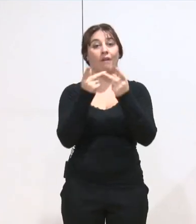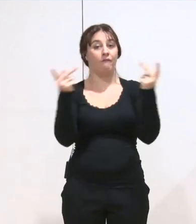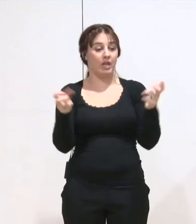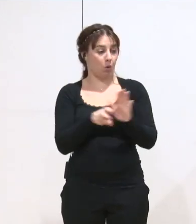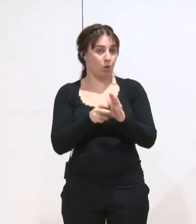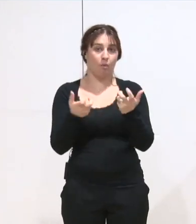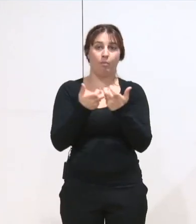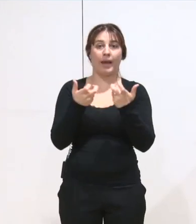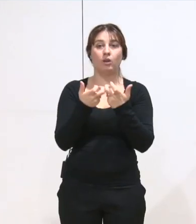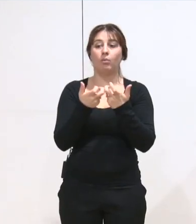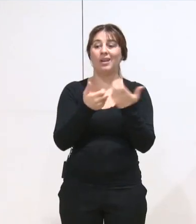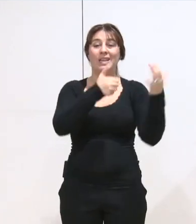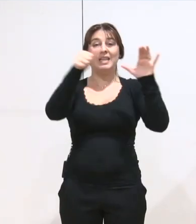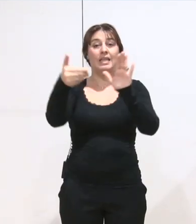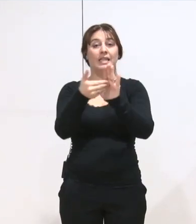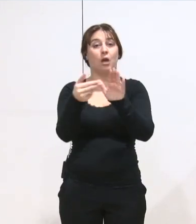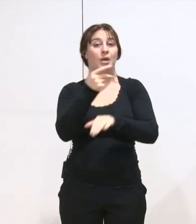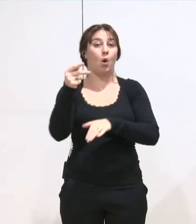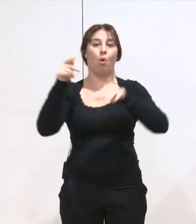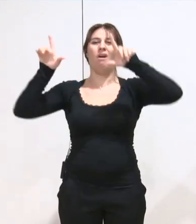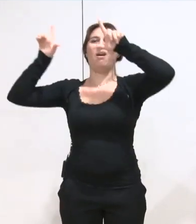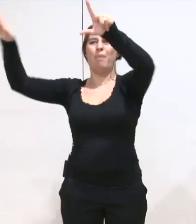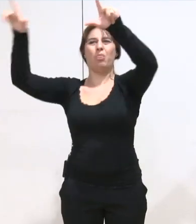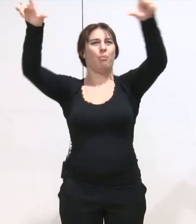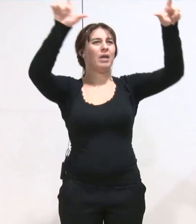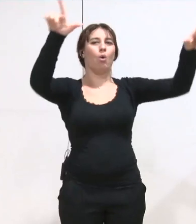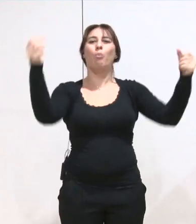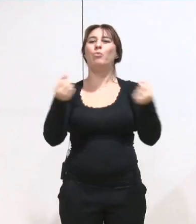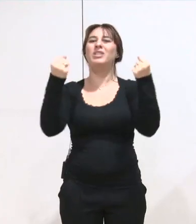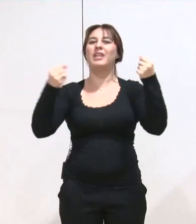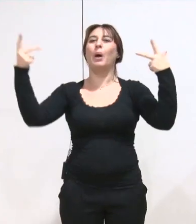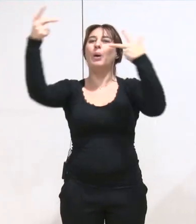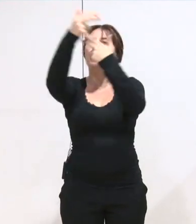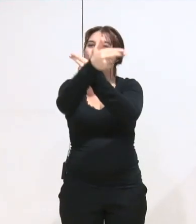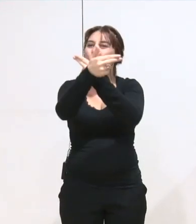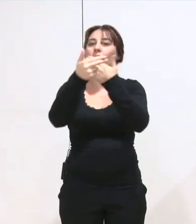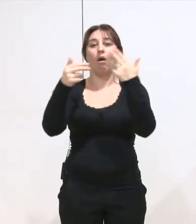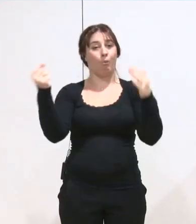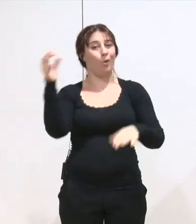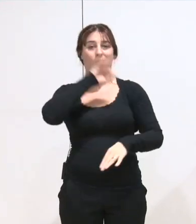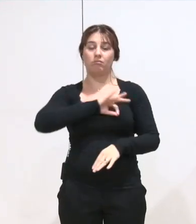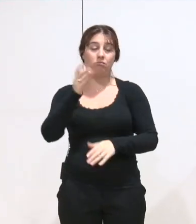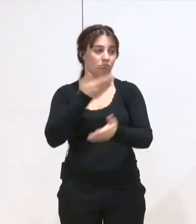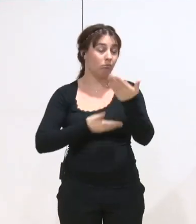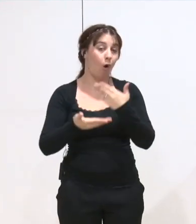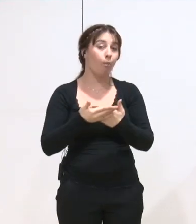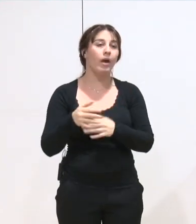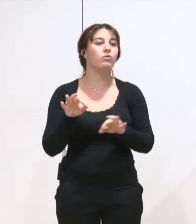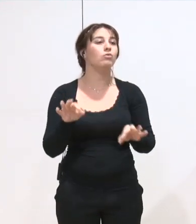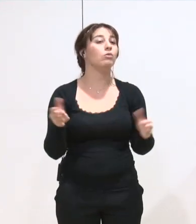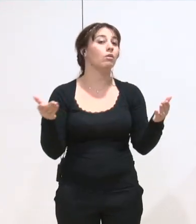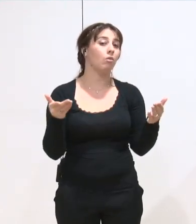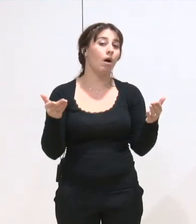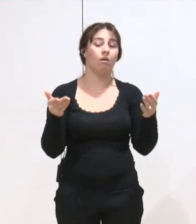Grenoble, de se priver d'une recette de 600 000 euros de panneaux publicitaires, panneaux de colonne Maurice, pour les remplacer d'ailleurs par